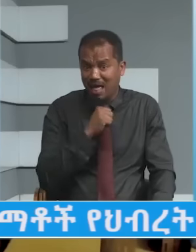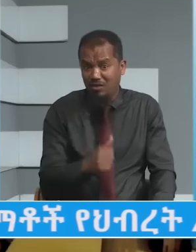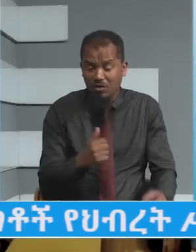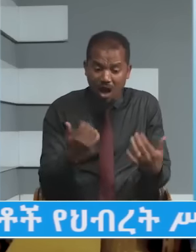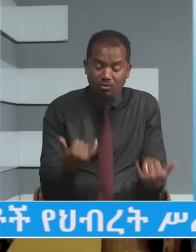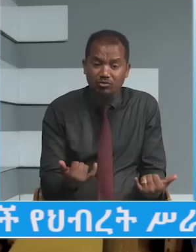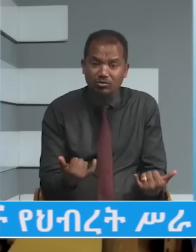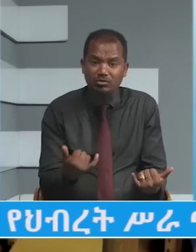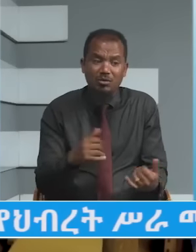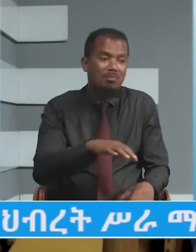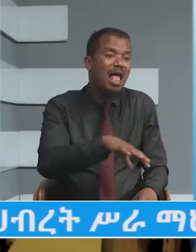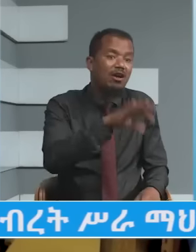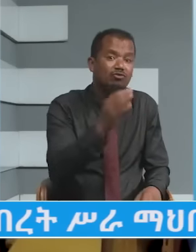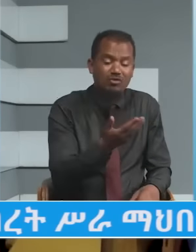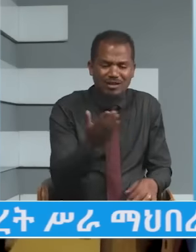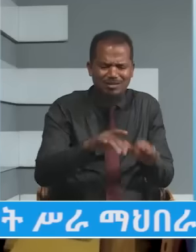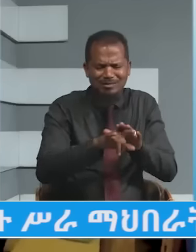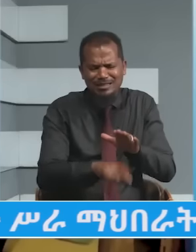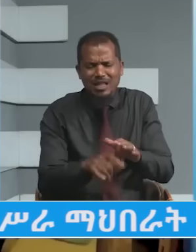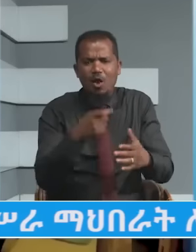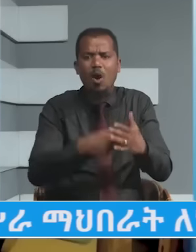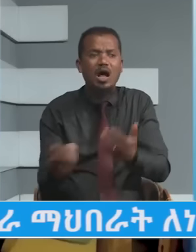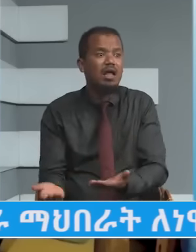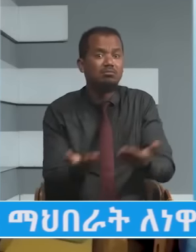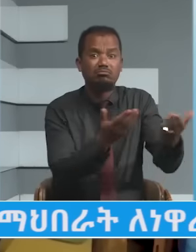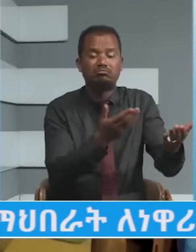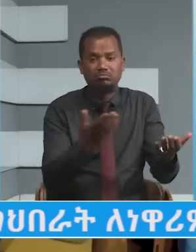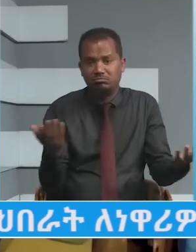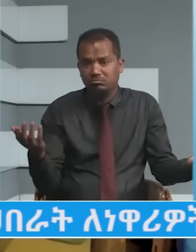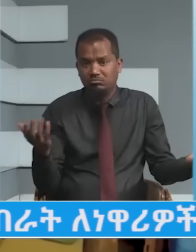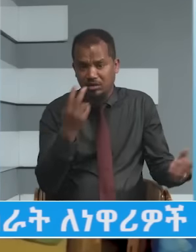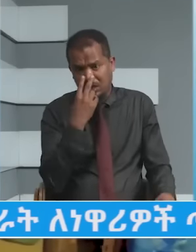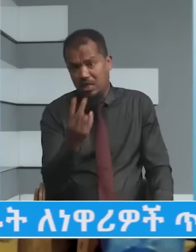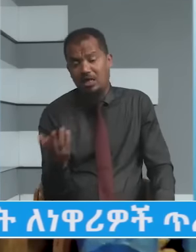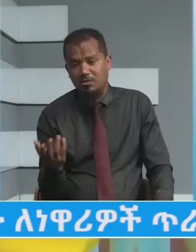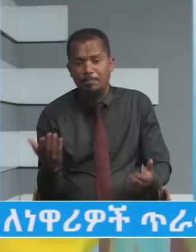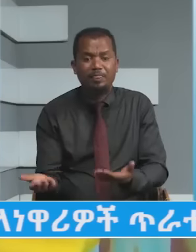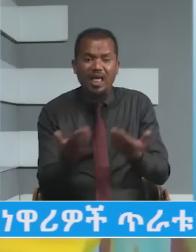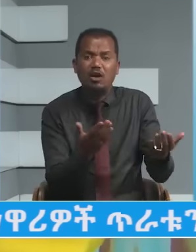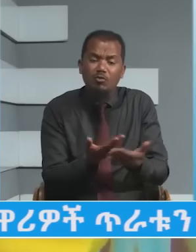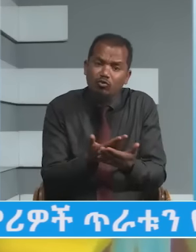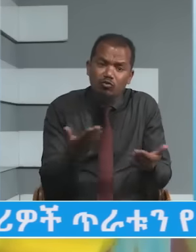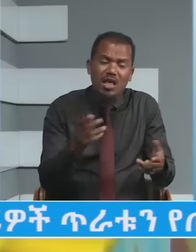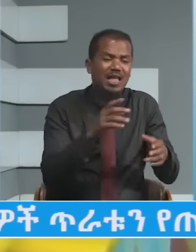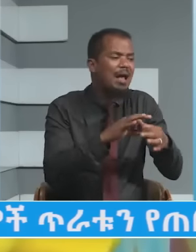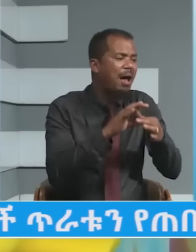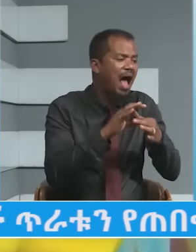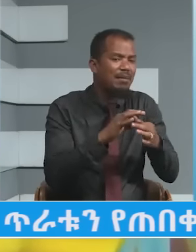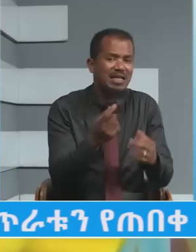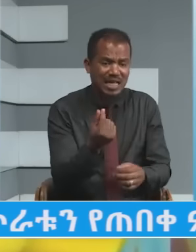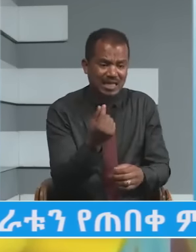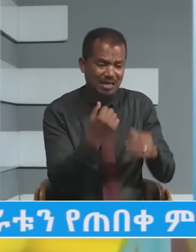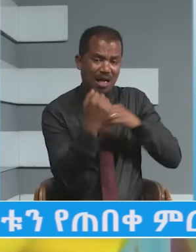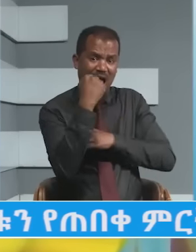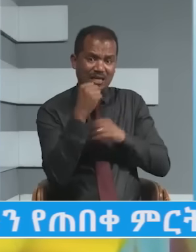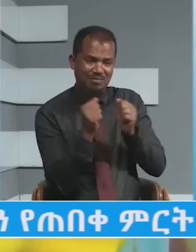ስለማያገኙ አሁን ያገኙትን ነገር በዝቅተኛ ዋጋ አቅርበው እንደሚሸጡ ይያየን ነው። ያቅርቦቱ ጉዳይ ከማህበራቱ